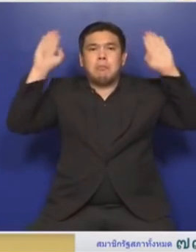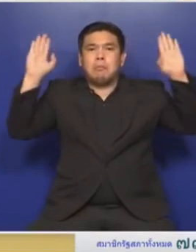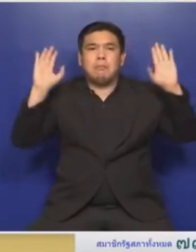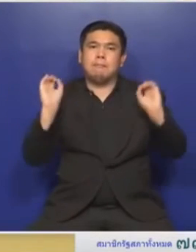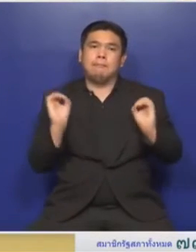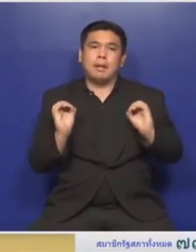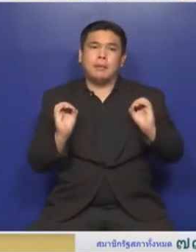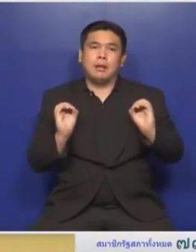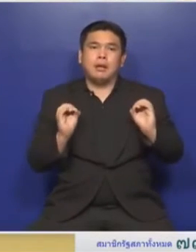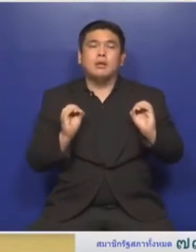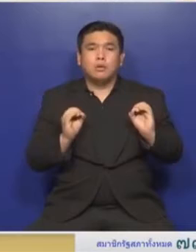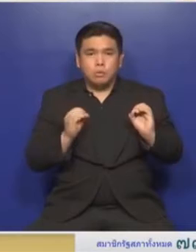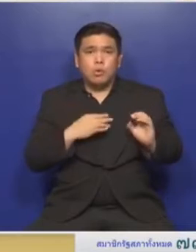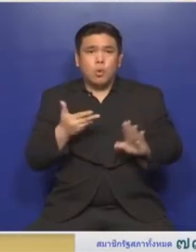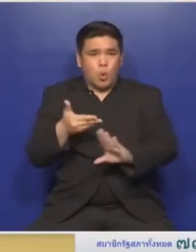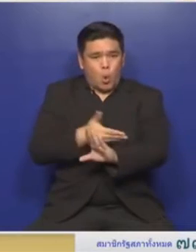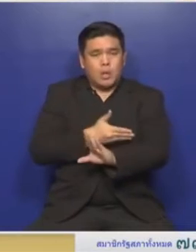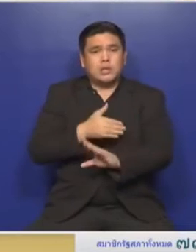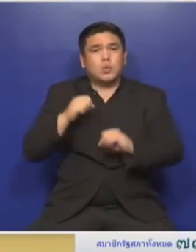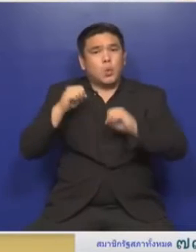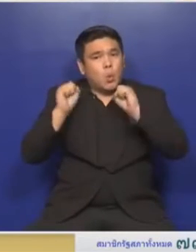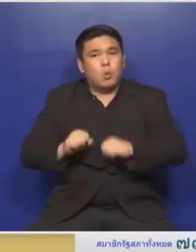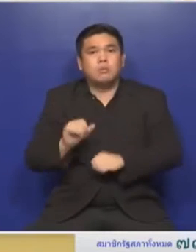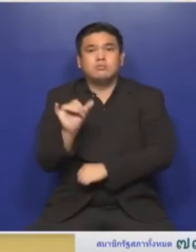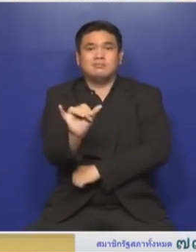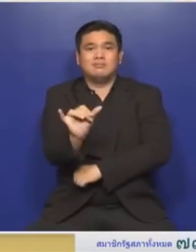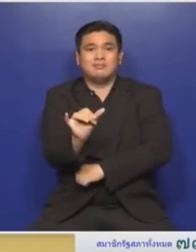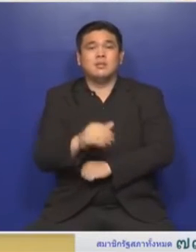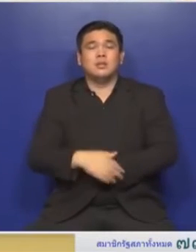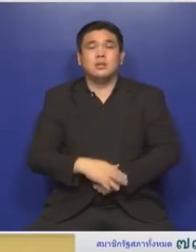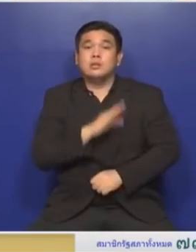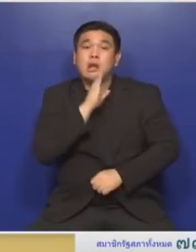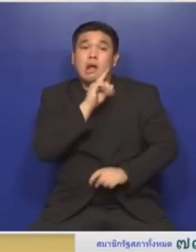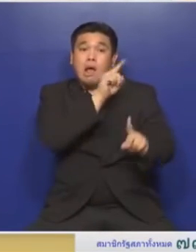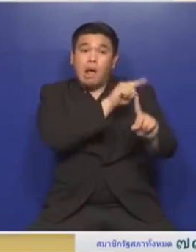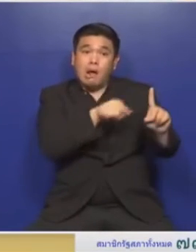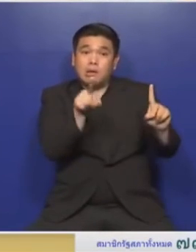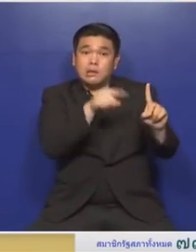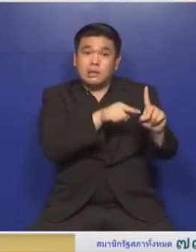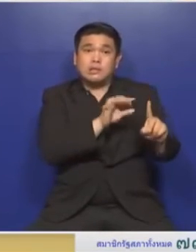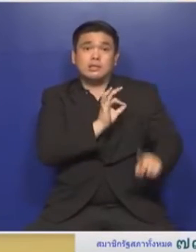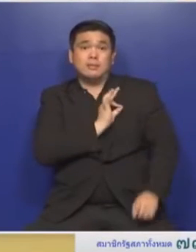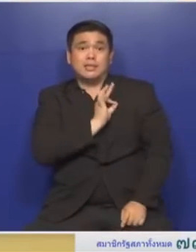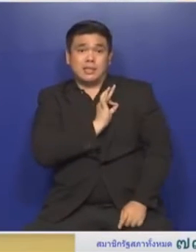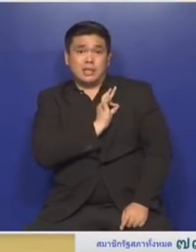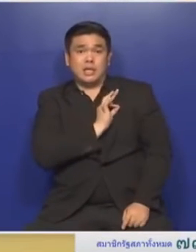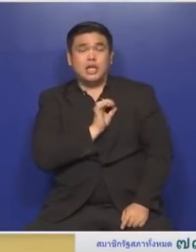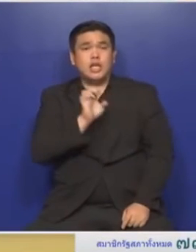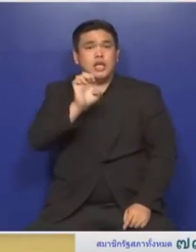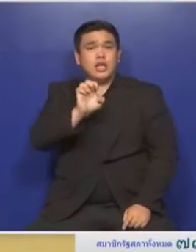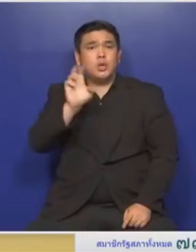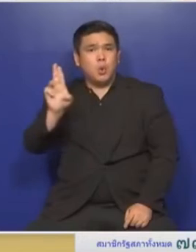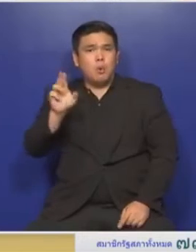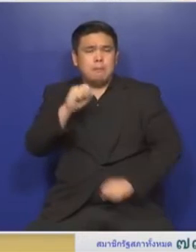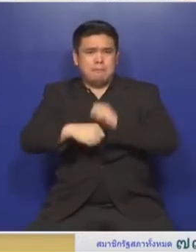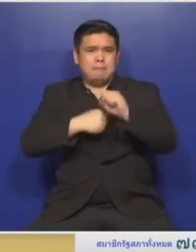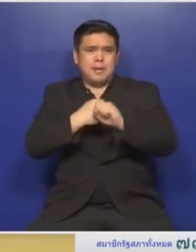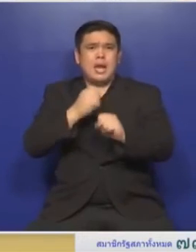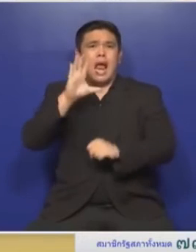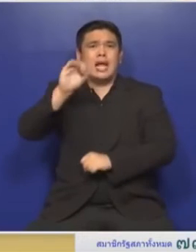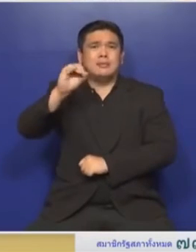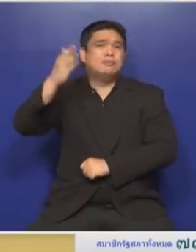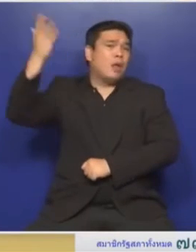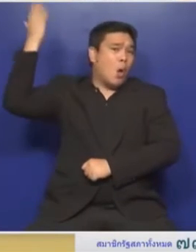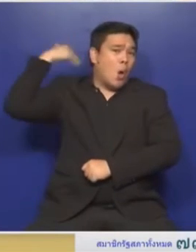ก่อนนะครับ นึจากได้ไม่มการตกลงกันอักฤษได้เข้ามาเป็สมาชิของ EU เมื่อประมาณ 50 ปที่แล้ว